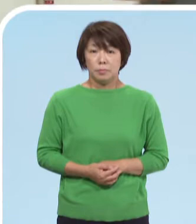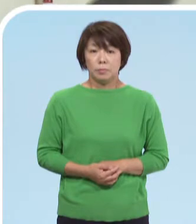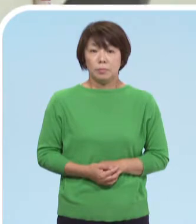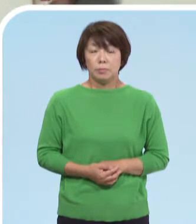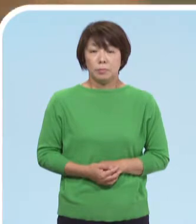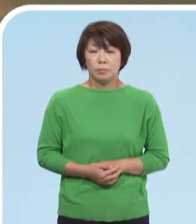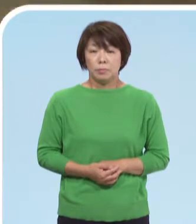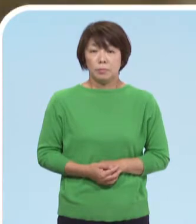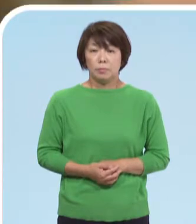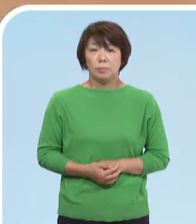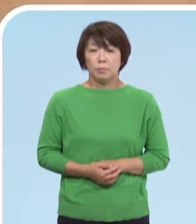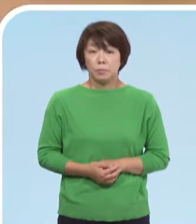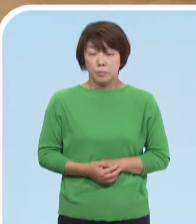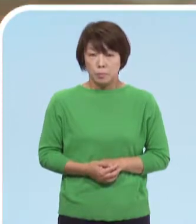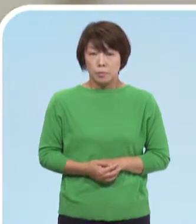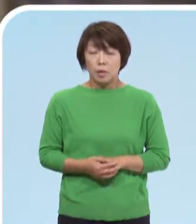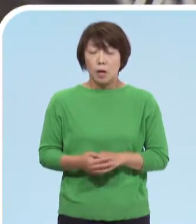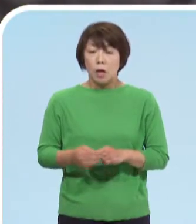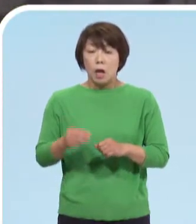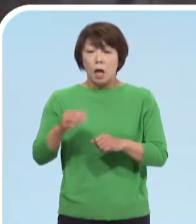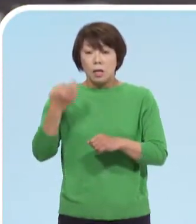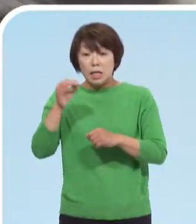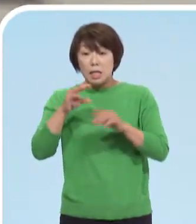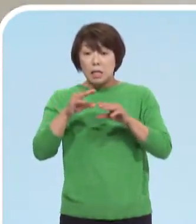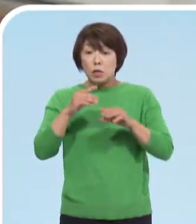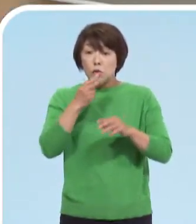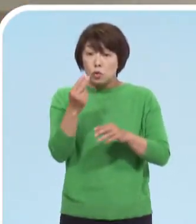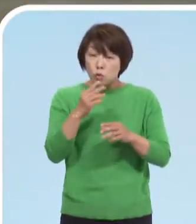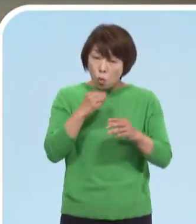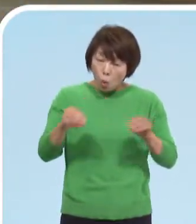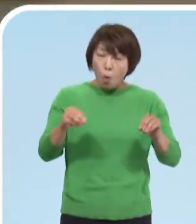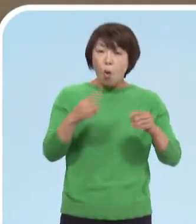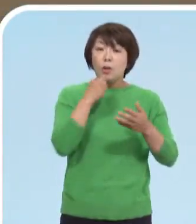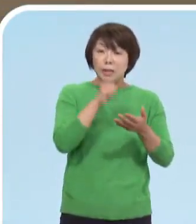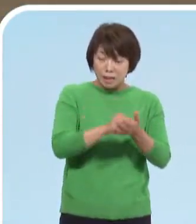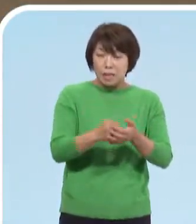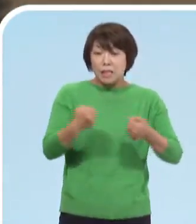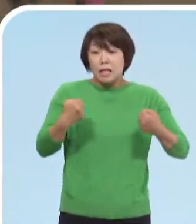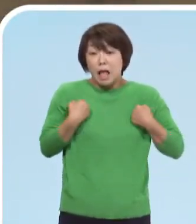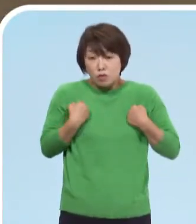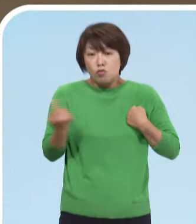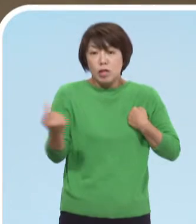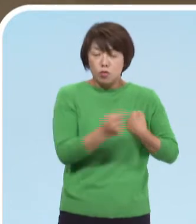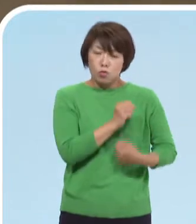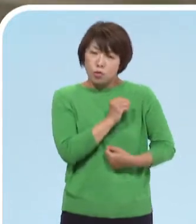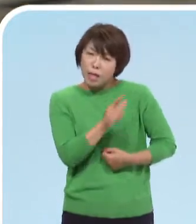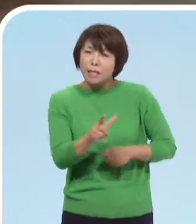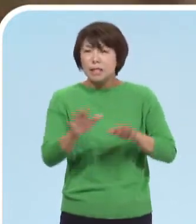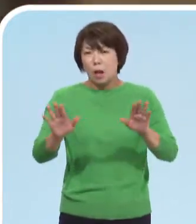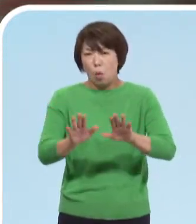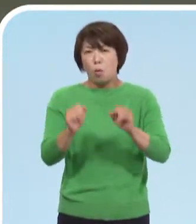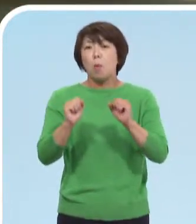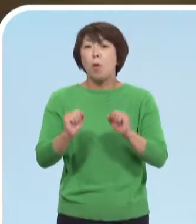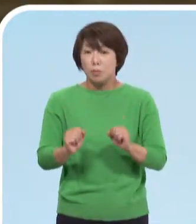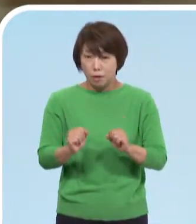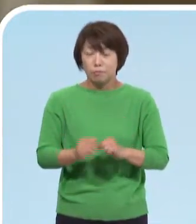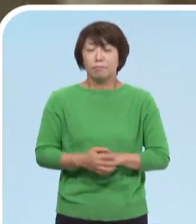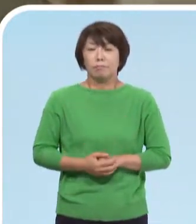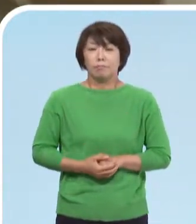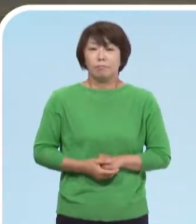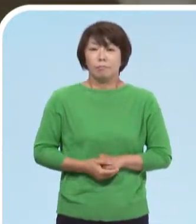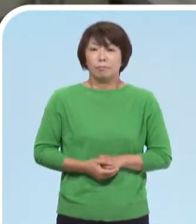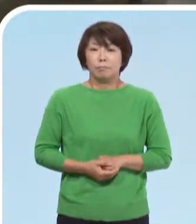。 中には週末に来て車中泊をしながら練習をする熱心な子もいるんです